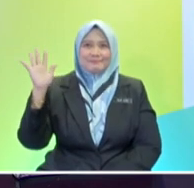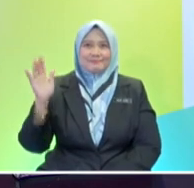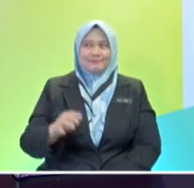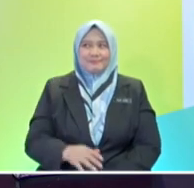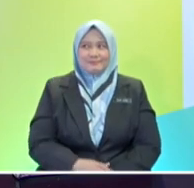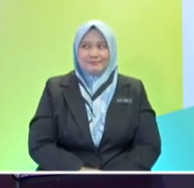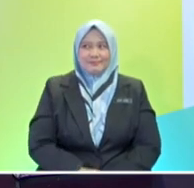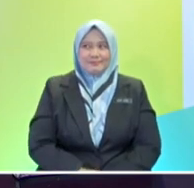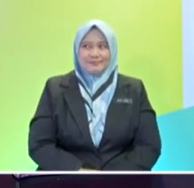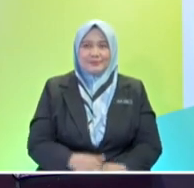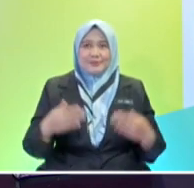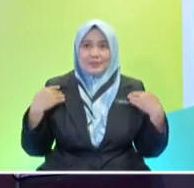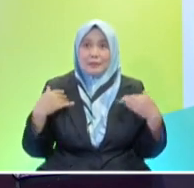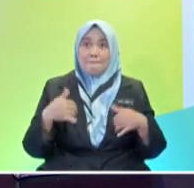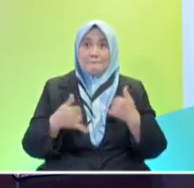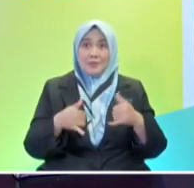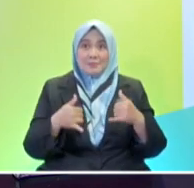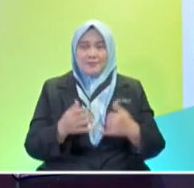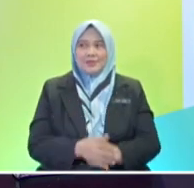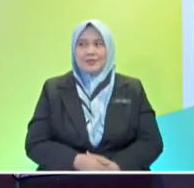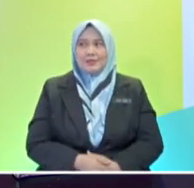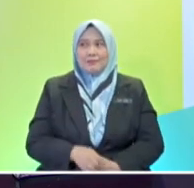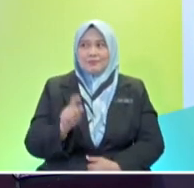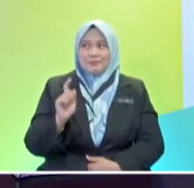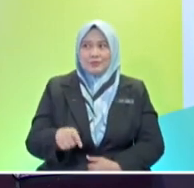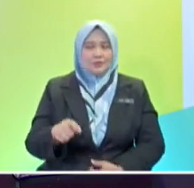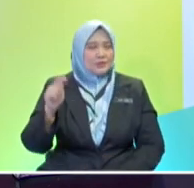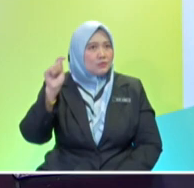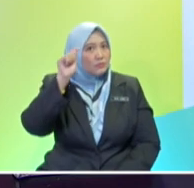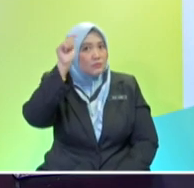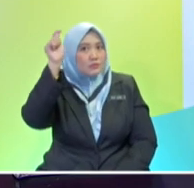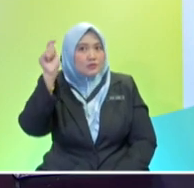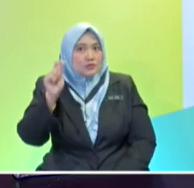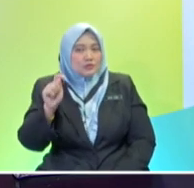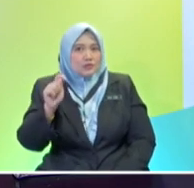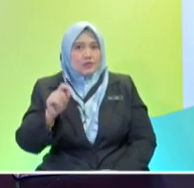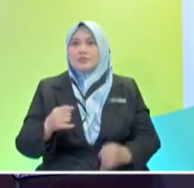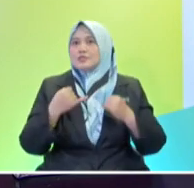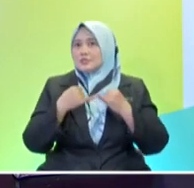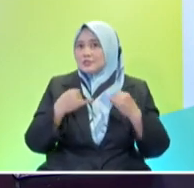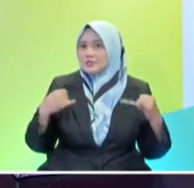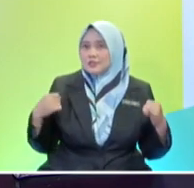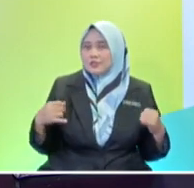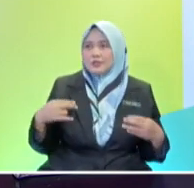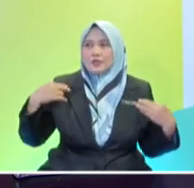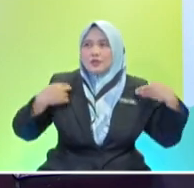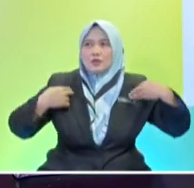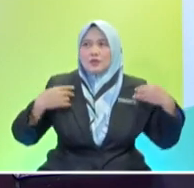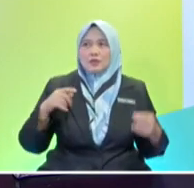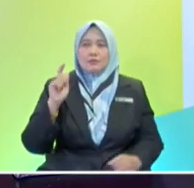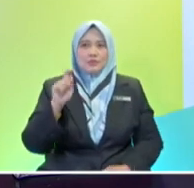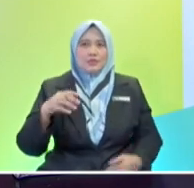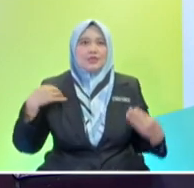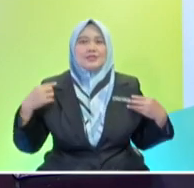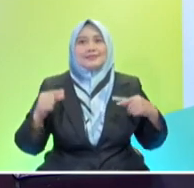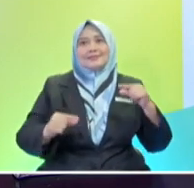kita ada permainan. Ada permainan cikgu. Kita perlu meneka jenis haiwan, okey? Perlu buat gaya. Perlu buat gaya.